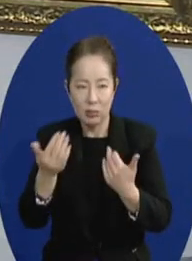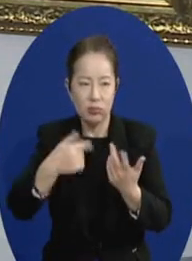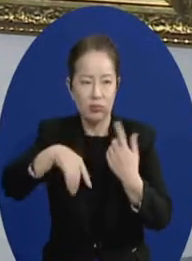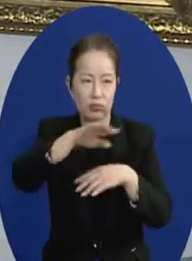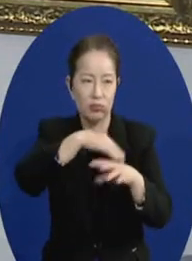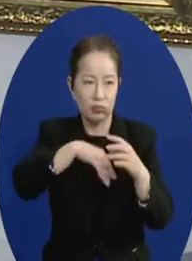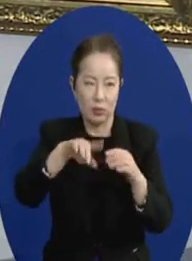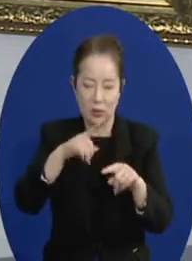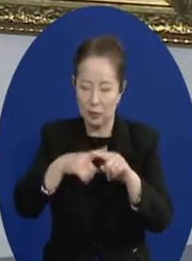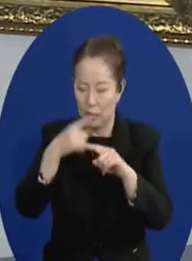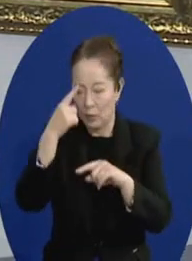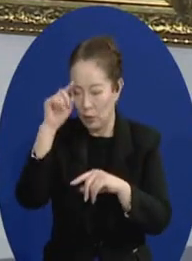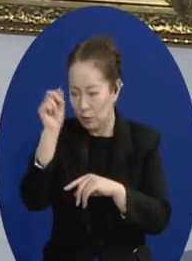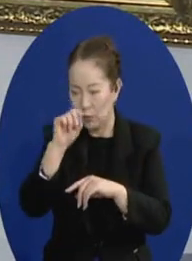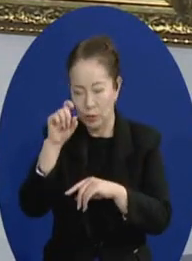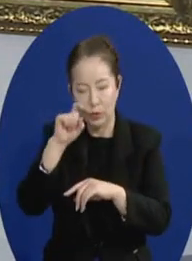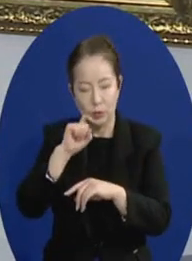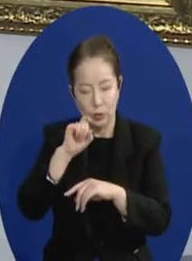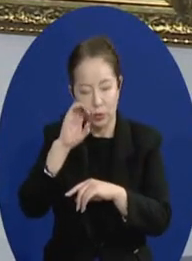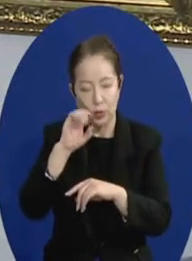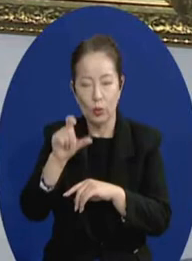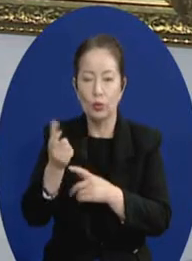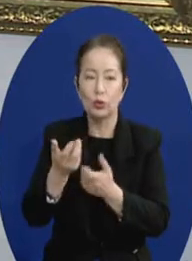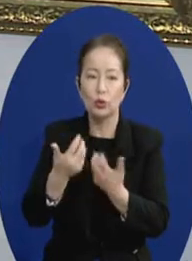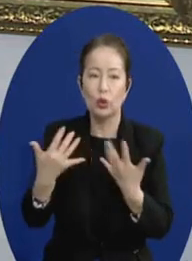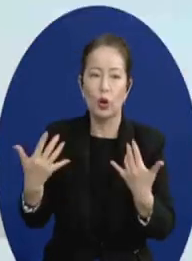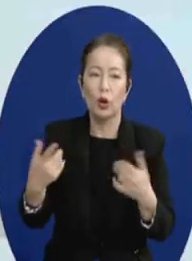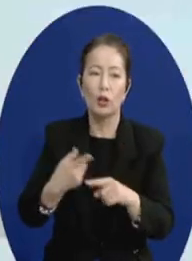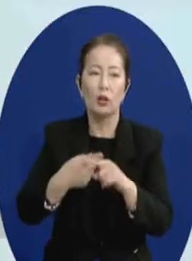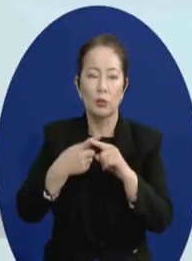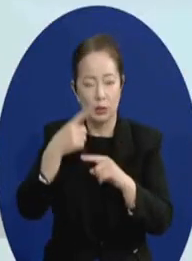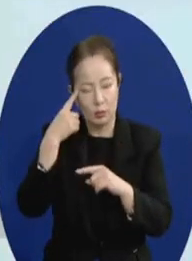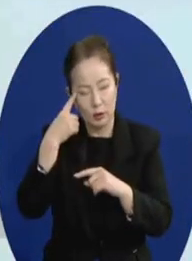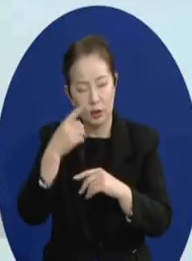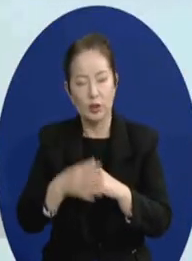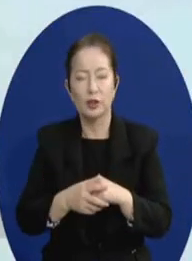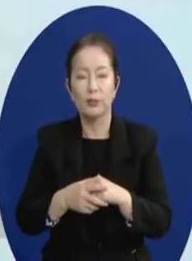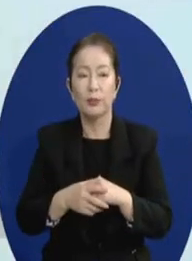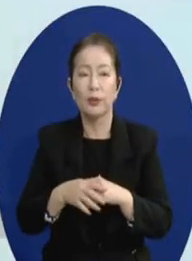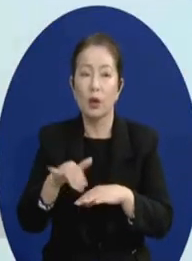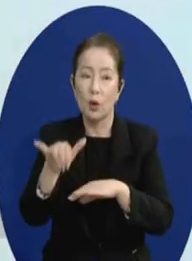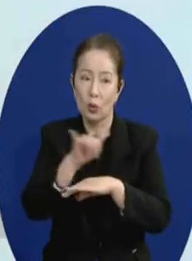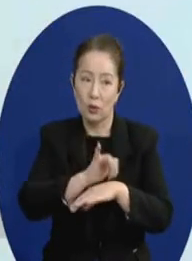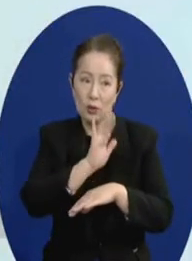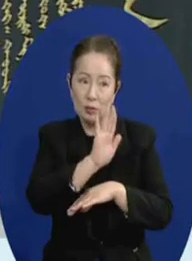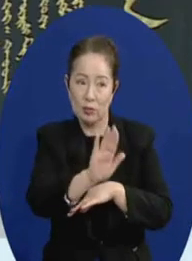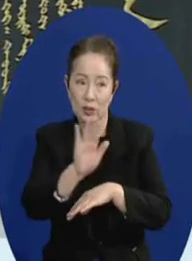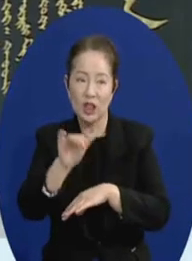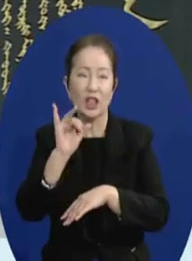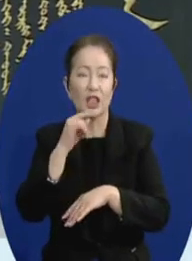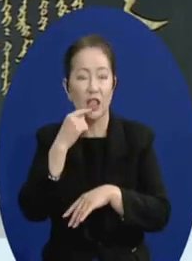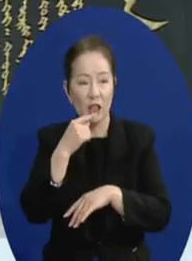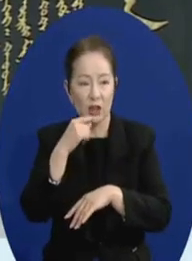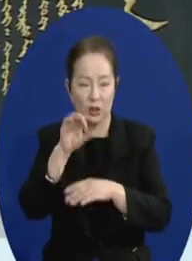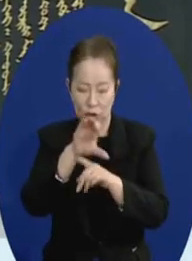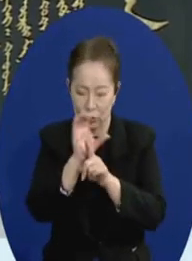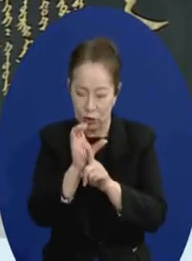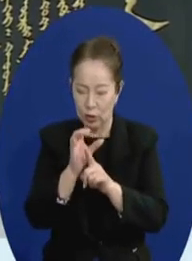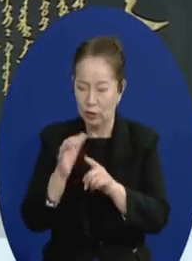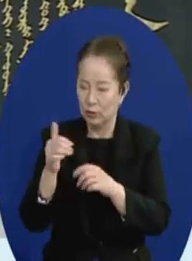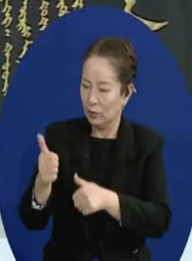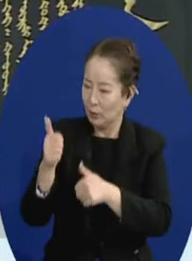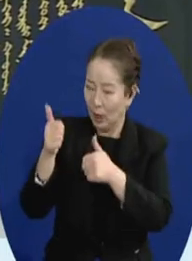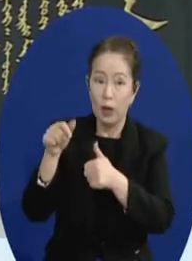нэмэгдүүлчихвэл монгол бичгийг сурах хүмүүсийн тоо нь оширхаха гэж боддог. Альва улсын хэл соёл гэдэг тусгаар тогтнолын үндсээ нь бахархал